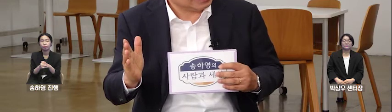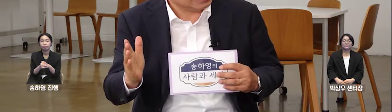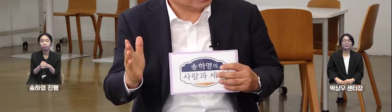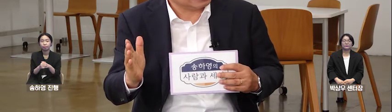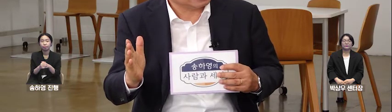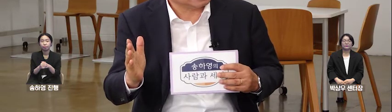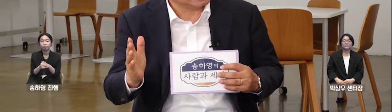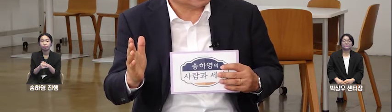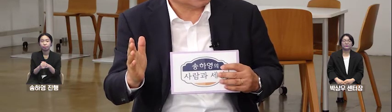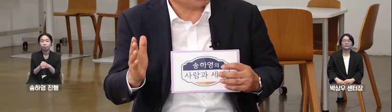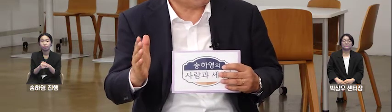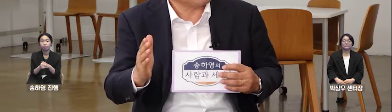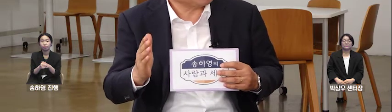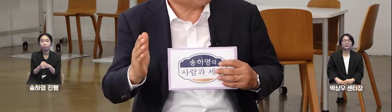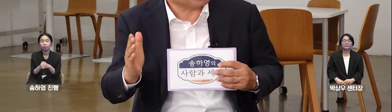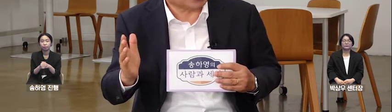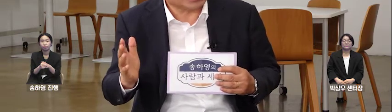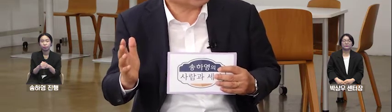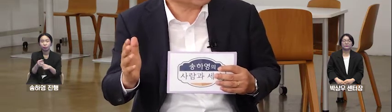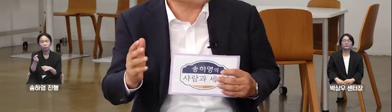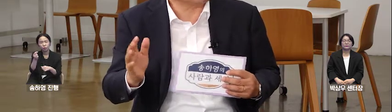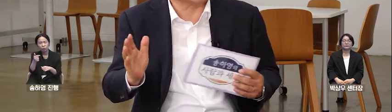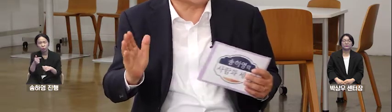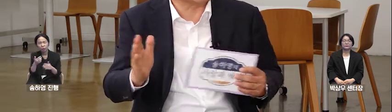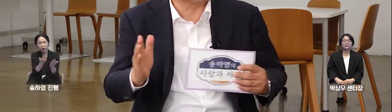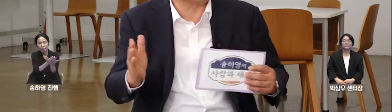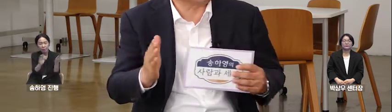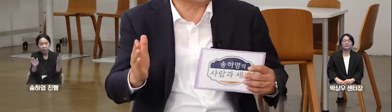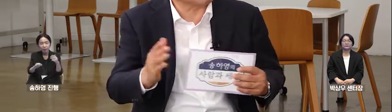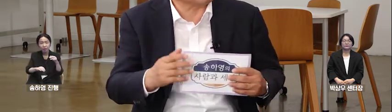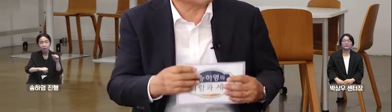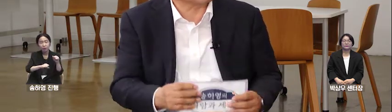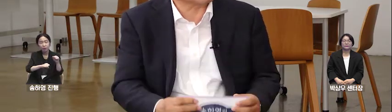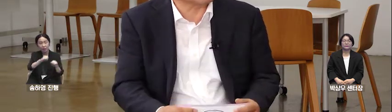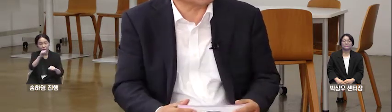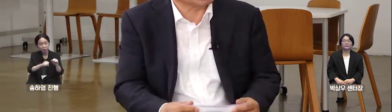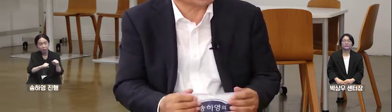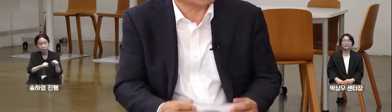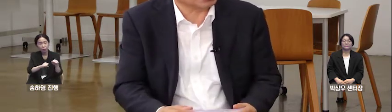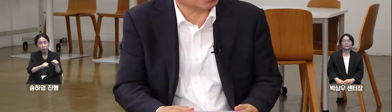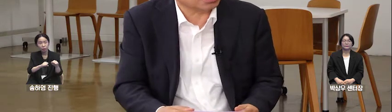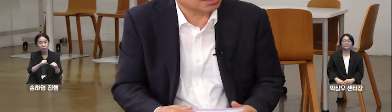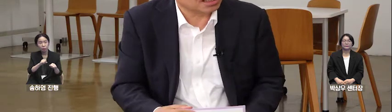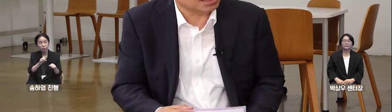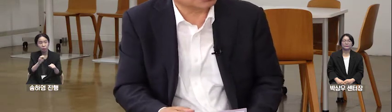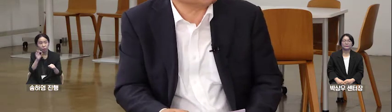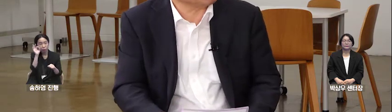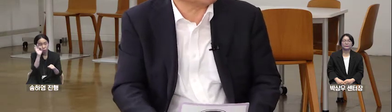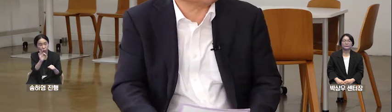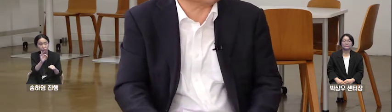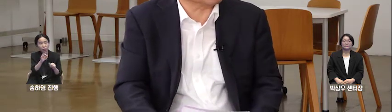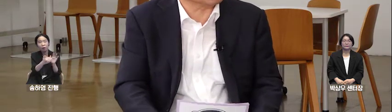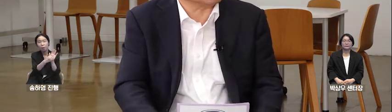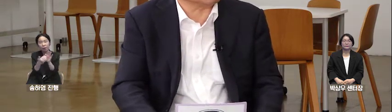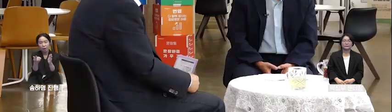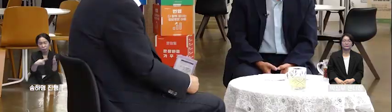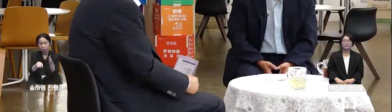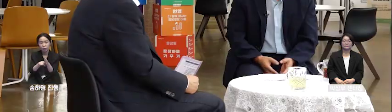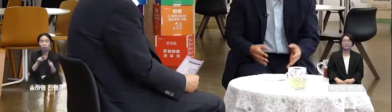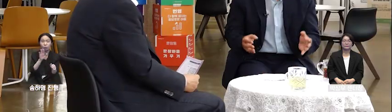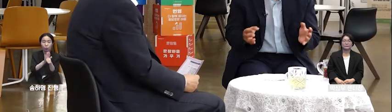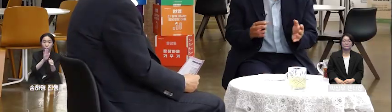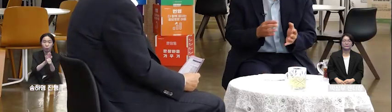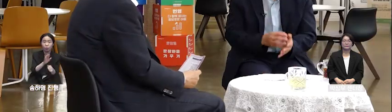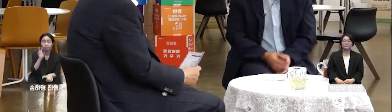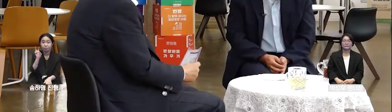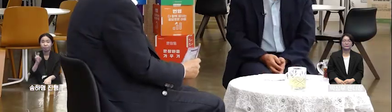다른 규범에서 조금 어긋나는 행동들이 안 나올 수 있도록 이렇게 하는 것도 굉장히 중요하겠네요. 예,